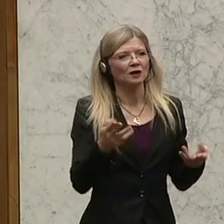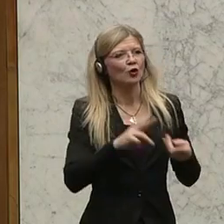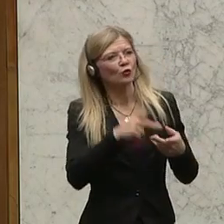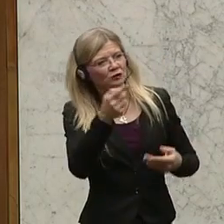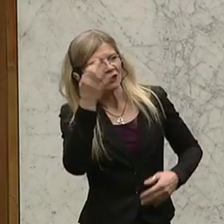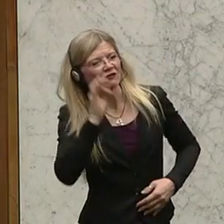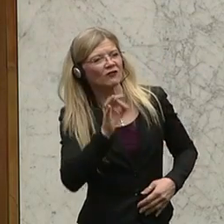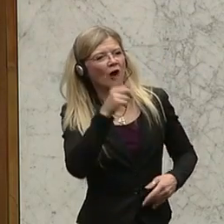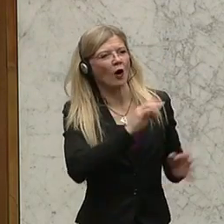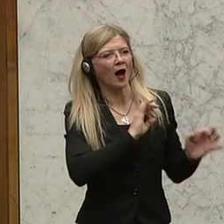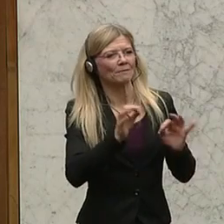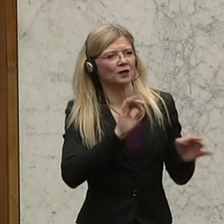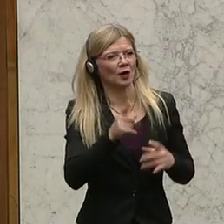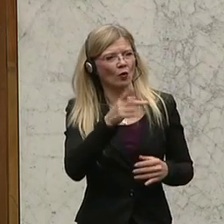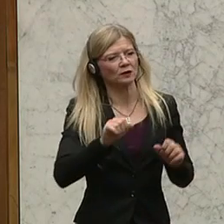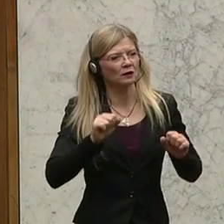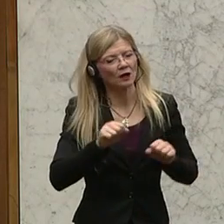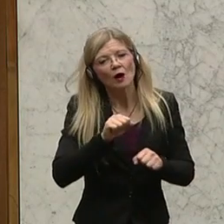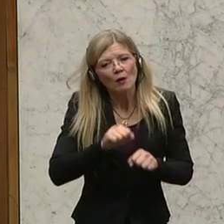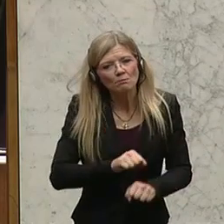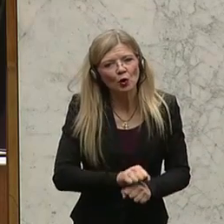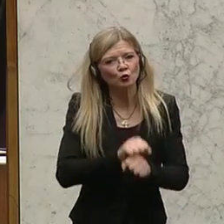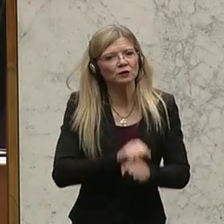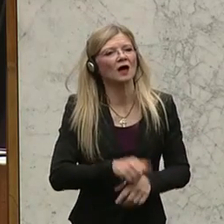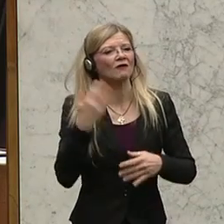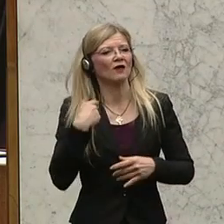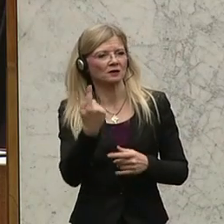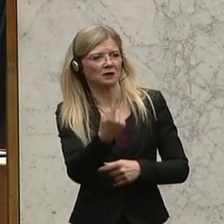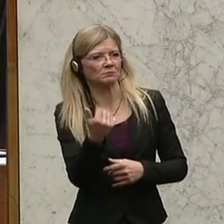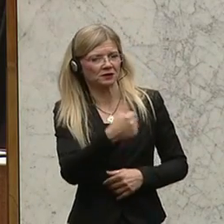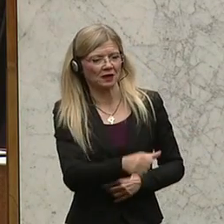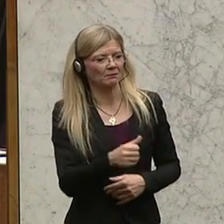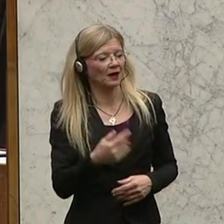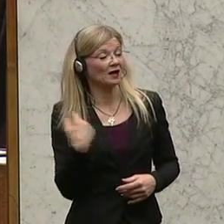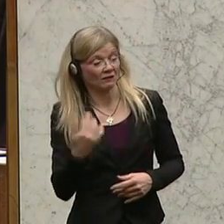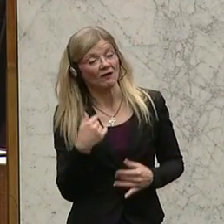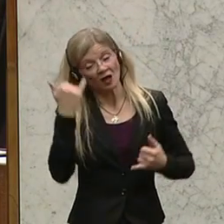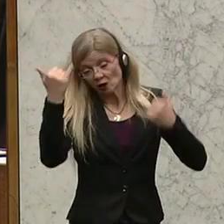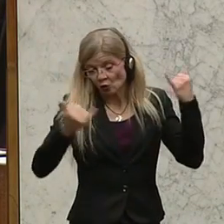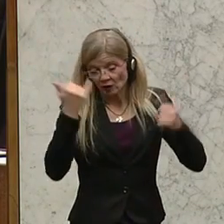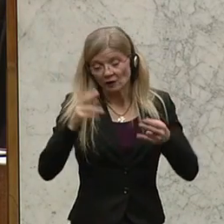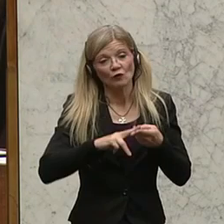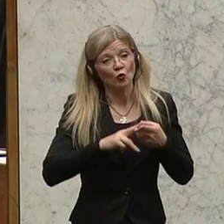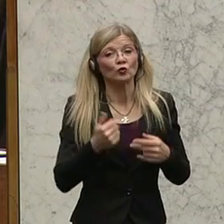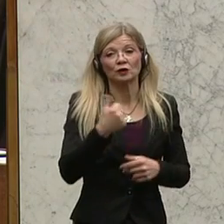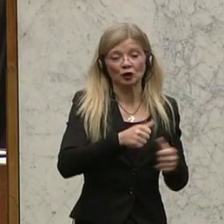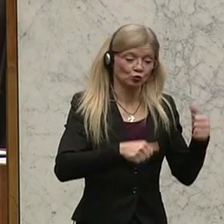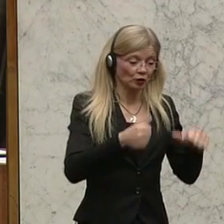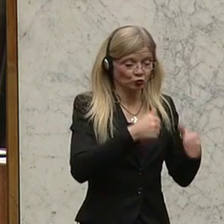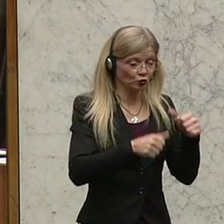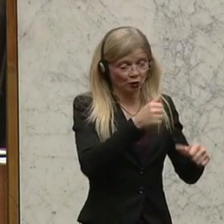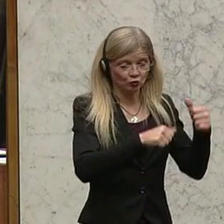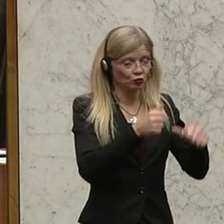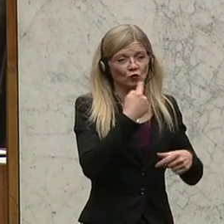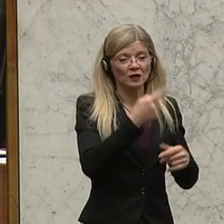waren selbst mit in Paris dabei, wir waren sehr aktiv involviert und haben sehr maßgeblich beigetragen zum Zustandekommen